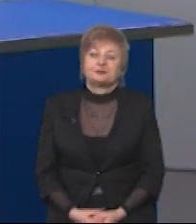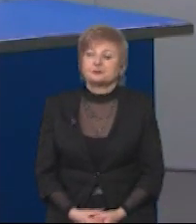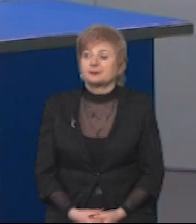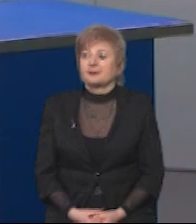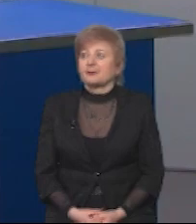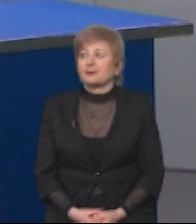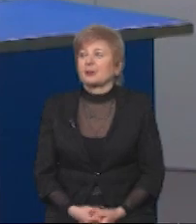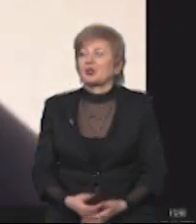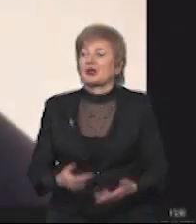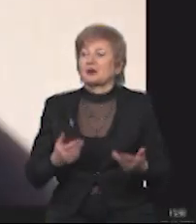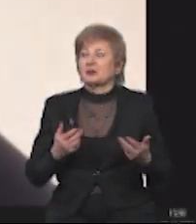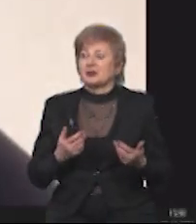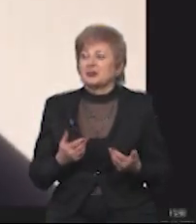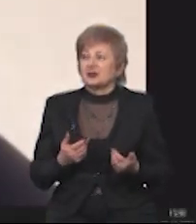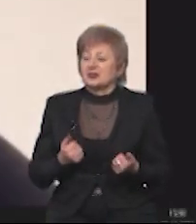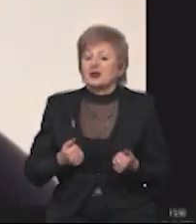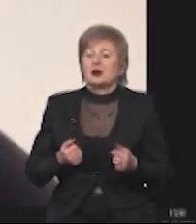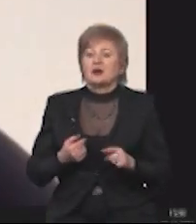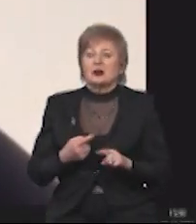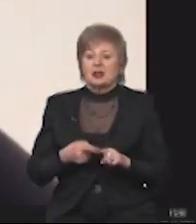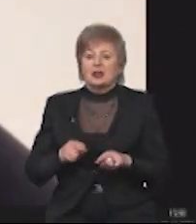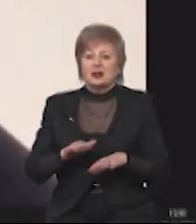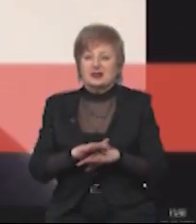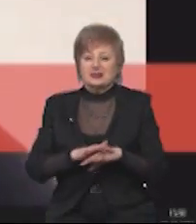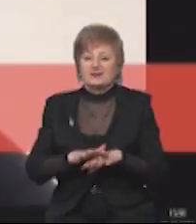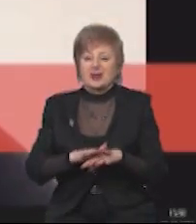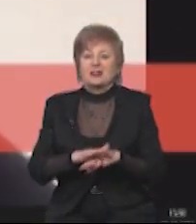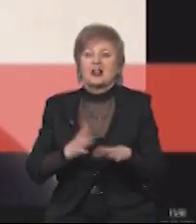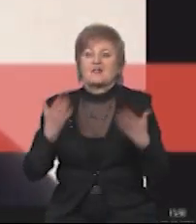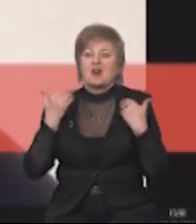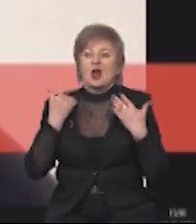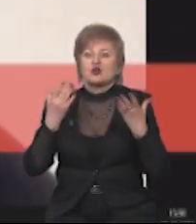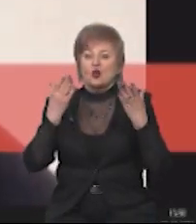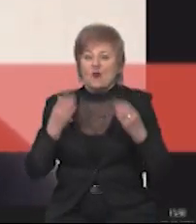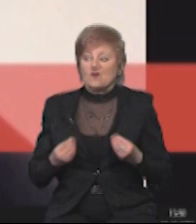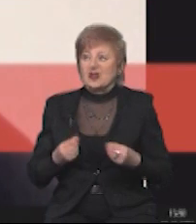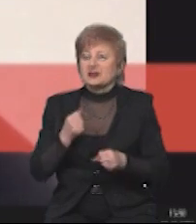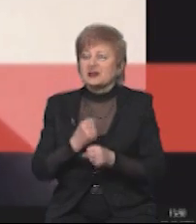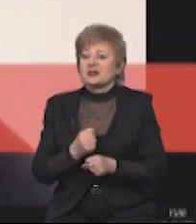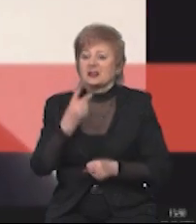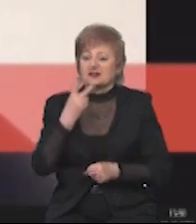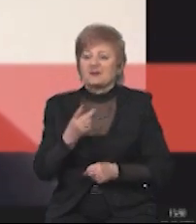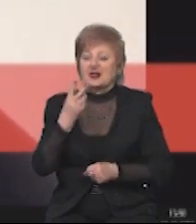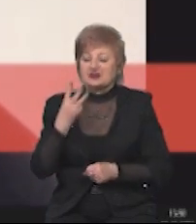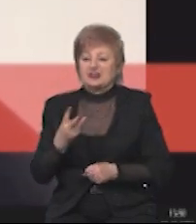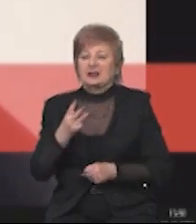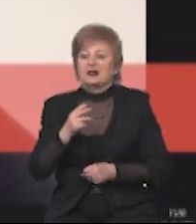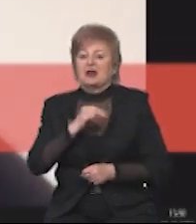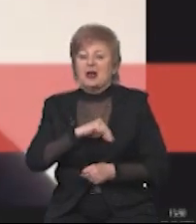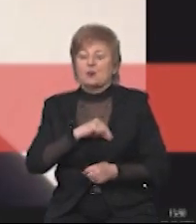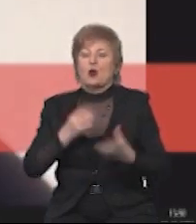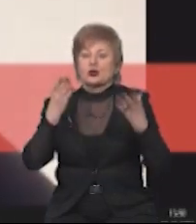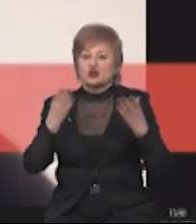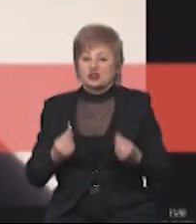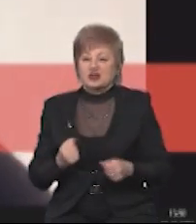Да, это хотя бы открытие рынка выходного дня. Или сделать 2-3 рабочих дня на рынках